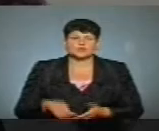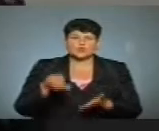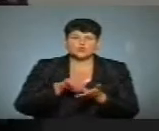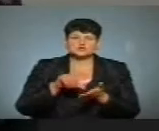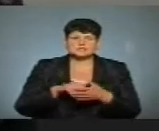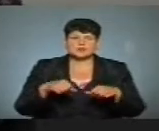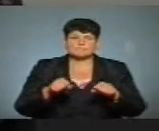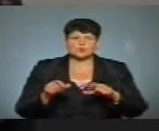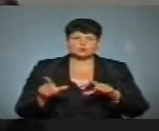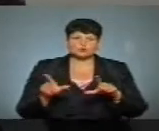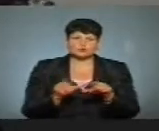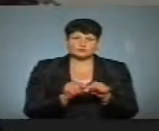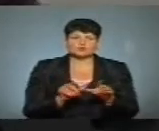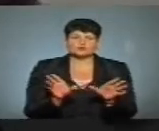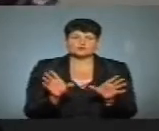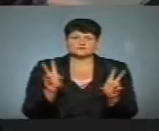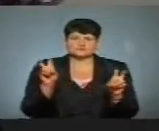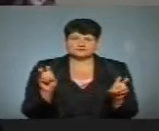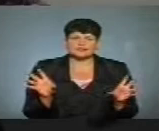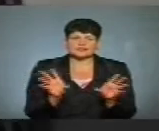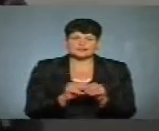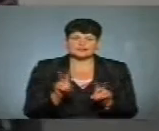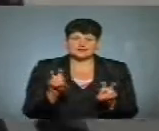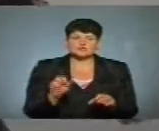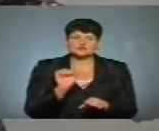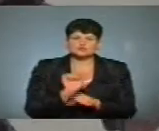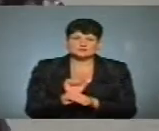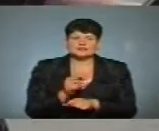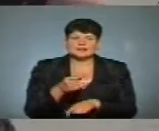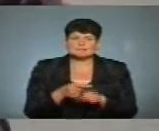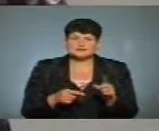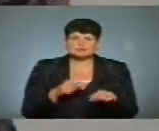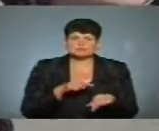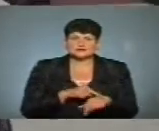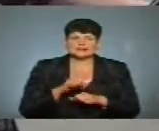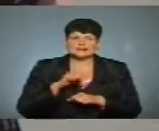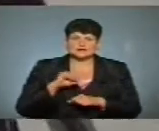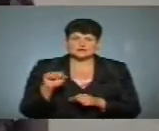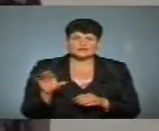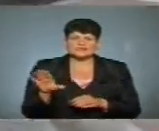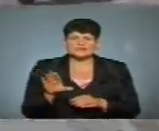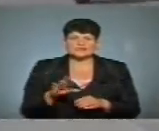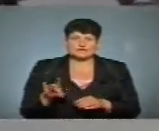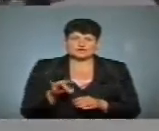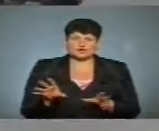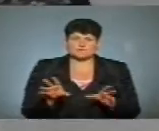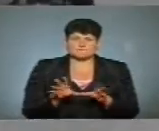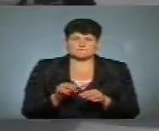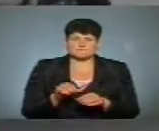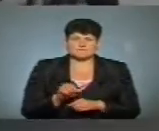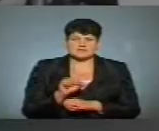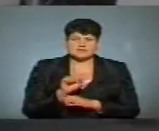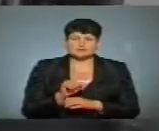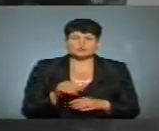Учасники мотопробігу «Єднання» зупинились на півгодини на площі героїв Євромайдану. У мотопробігу